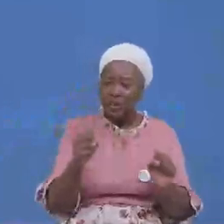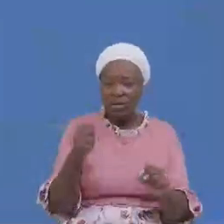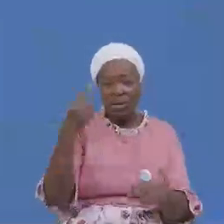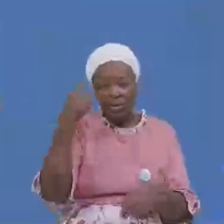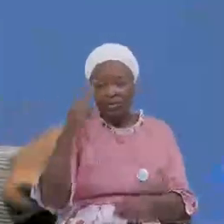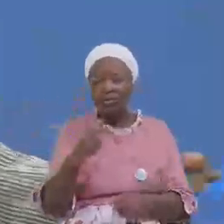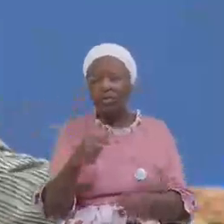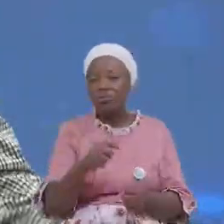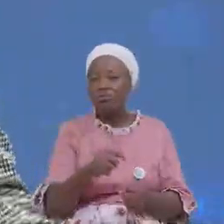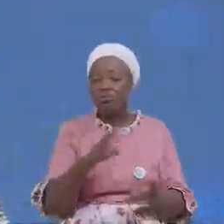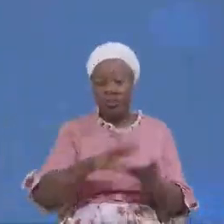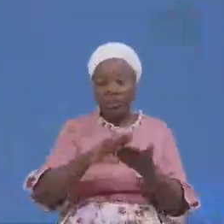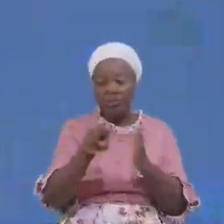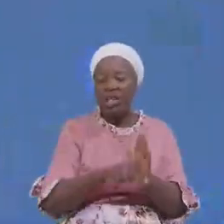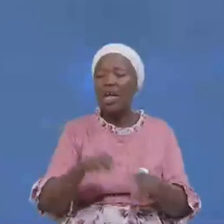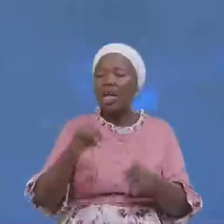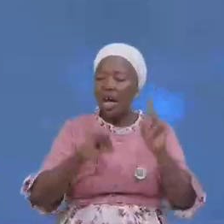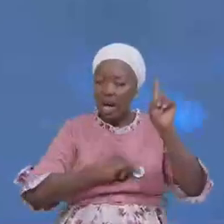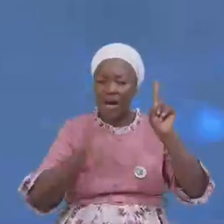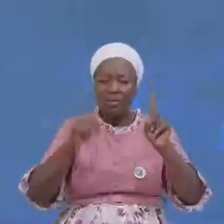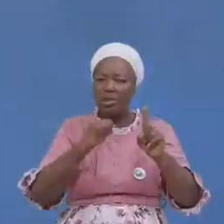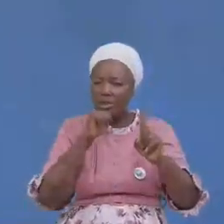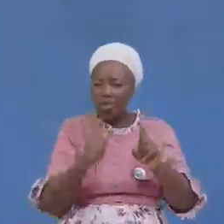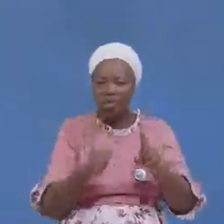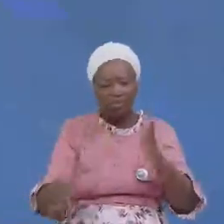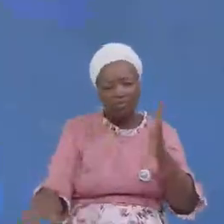rédemption, je ne le rejetterai pas.